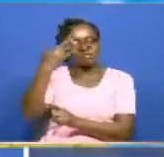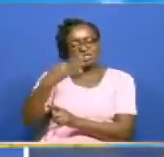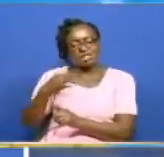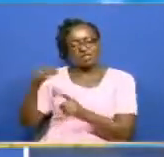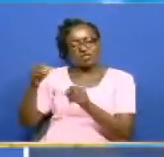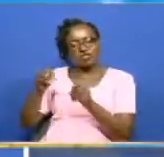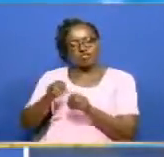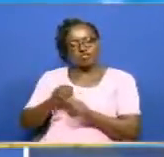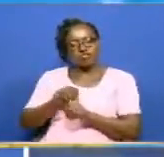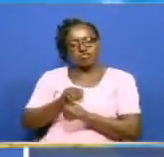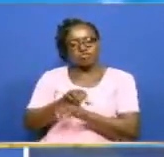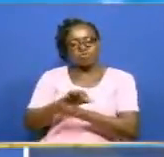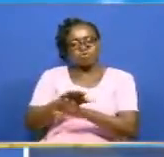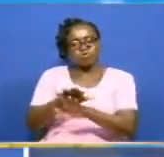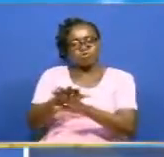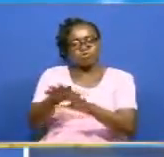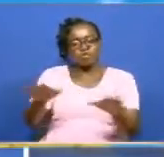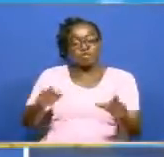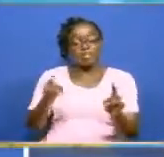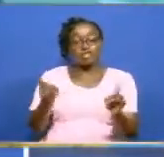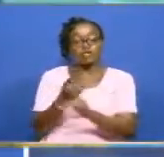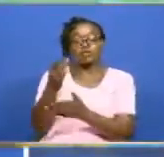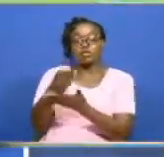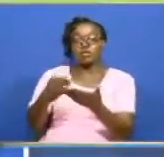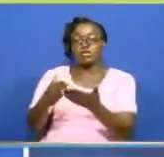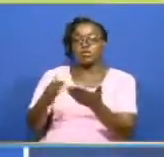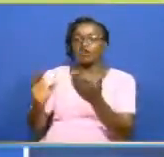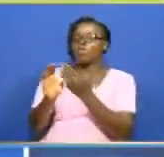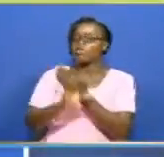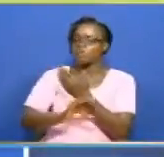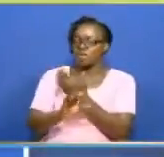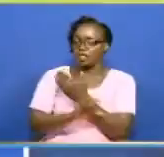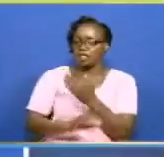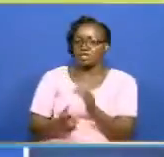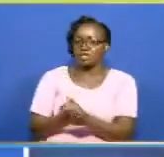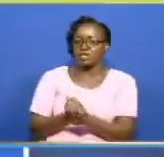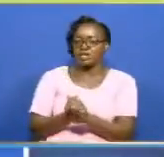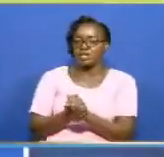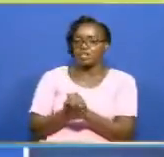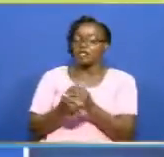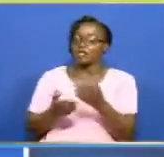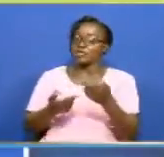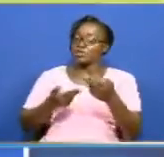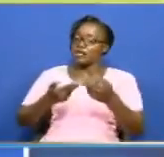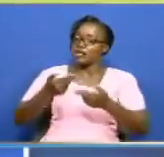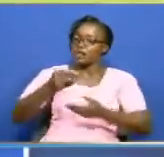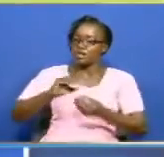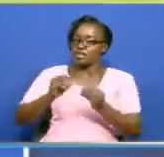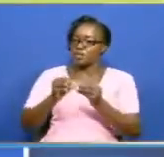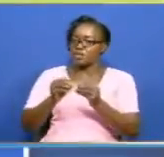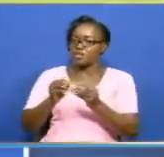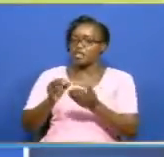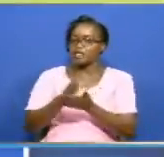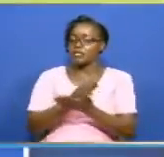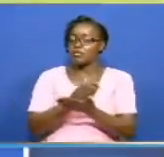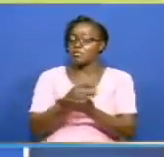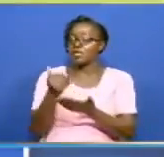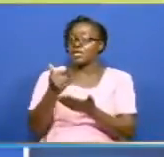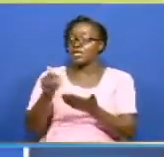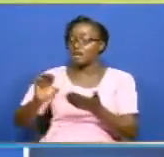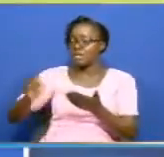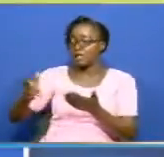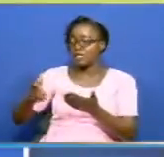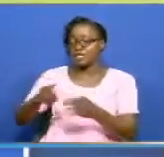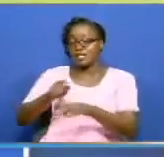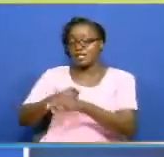evolution in different parts of the country. There seems to be rising numbers in some of these other counties. In due time